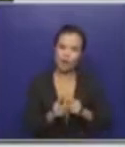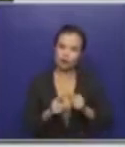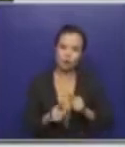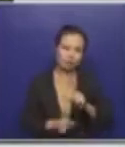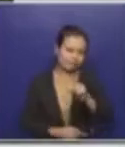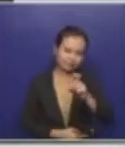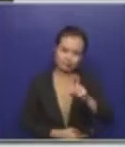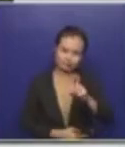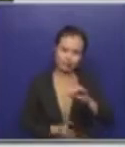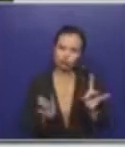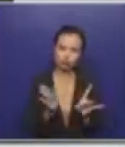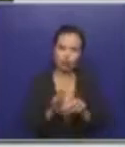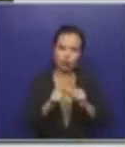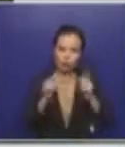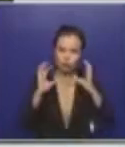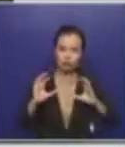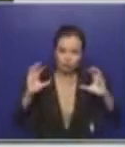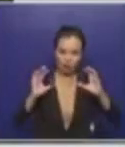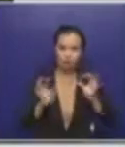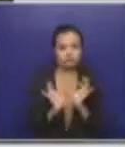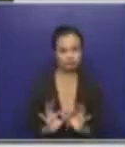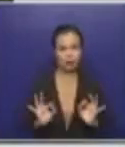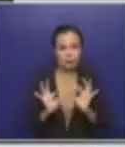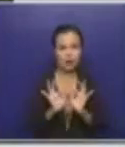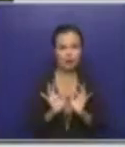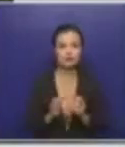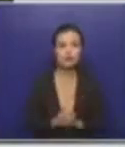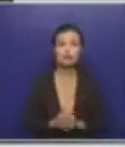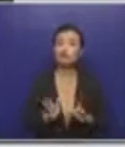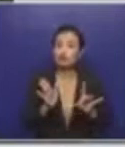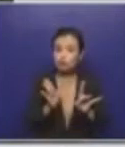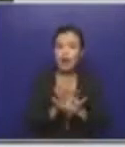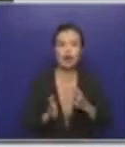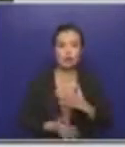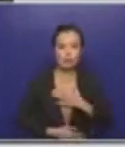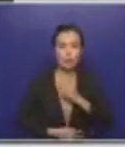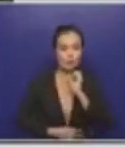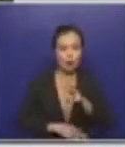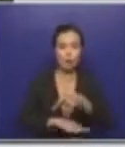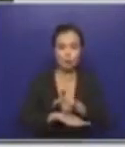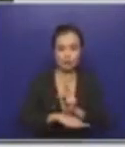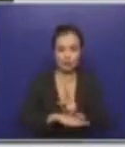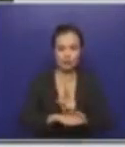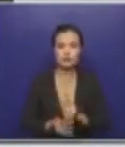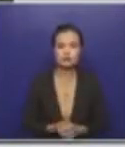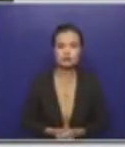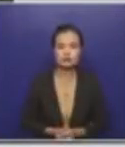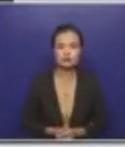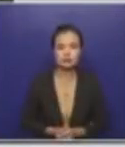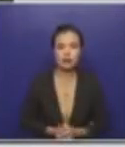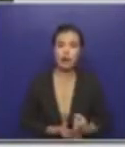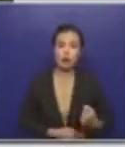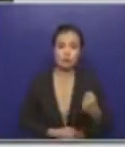ระสุดท้ายของรัฐบาลชุดนี้และที่สำคัญมีสุดท้ายที่ผมอยากจะขอเรียนท่านประธานก็คือว่าอำน